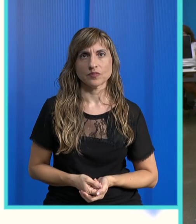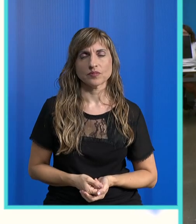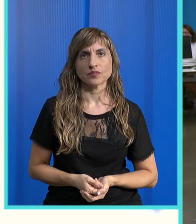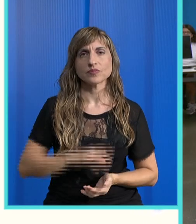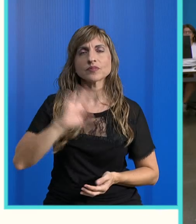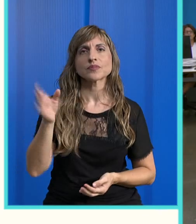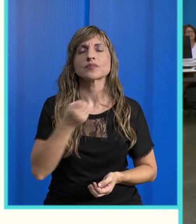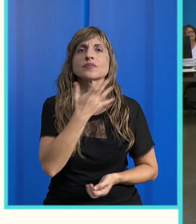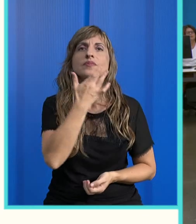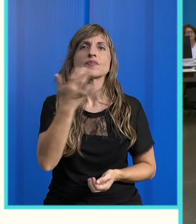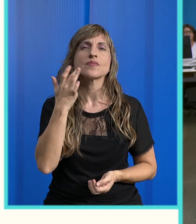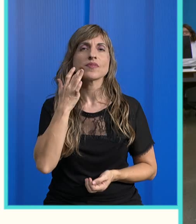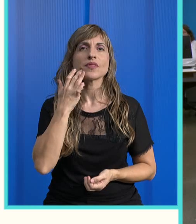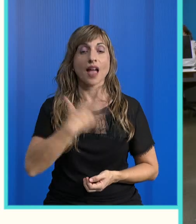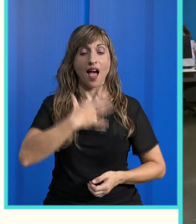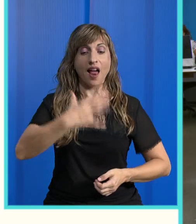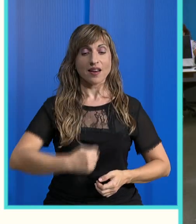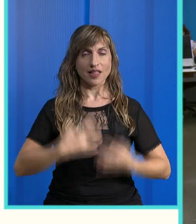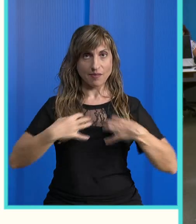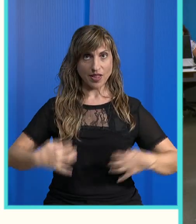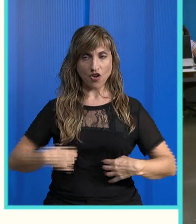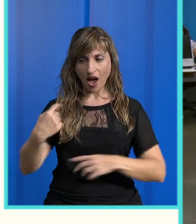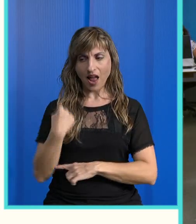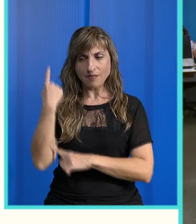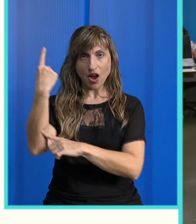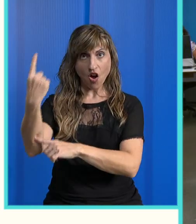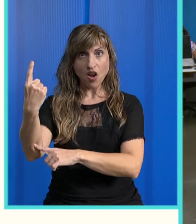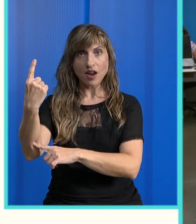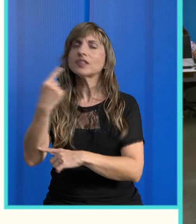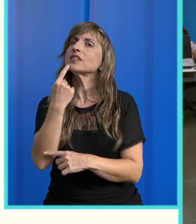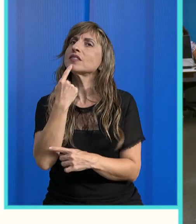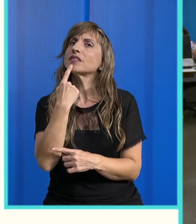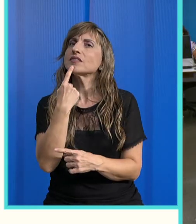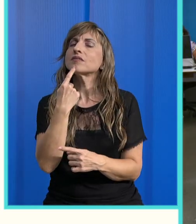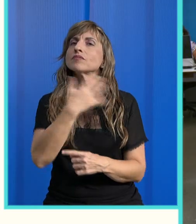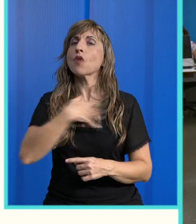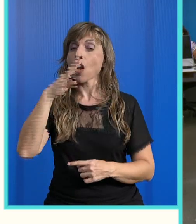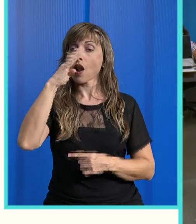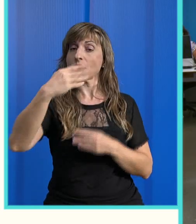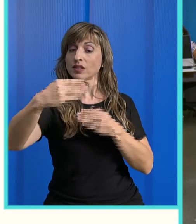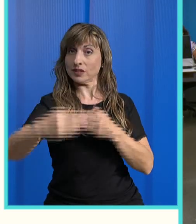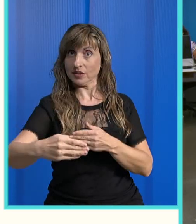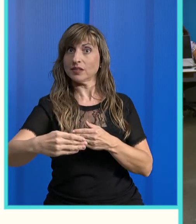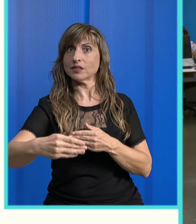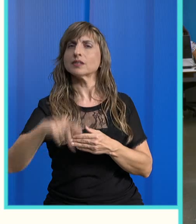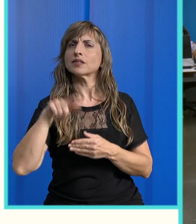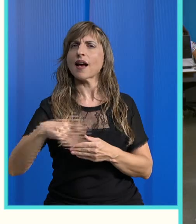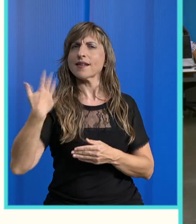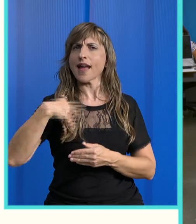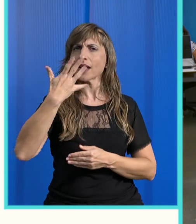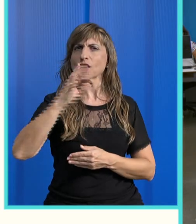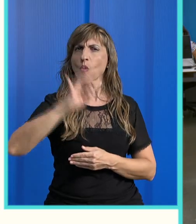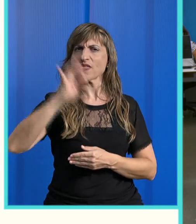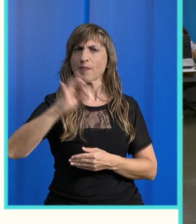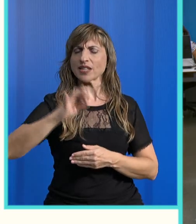Hola, molt bona tarda. L'alcalde de Badalona Xavier García Albiol assegura que vol acabar el mandat havent incrementat un 50%